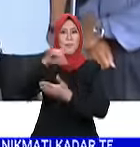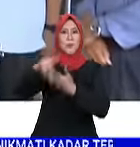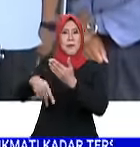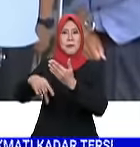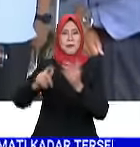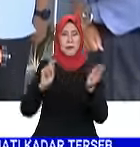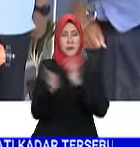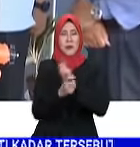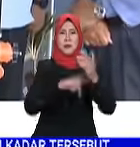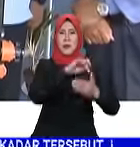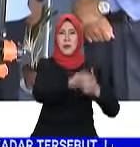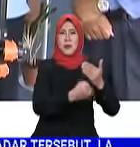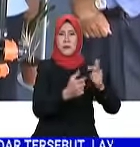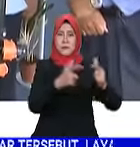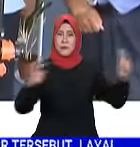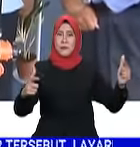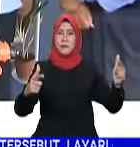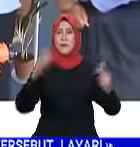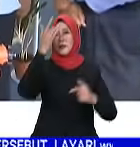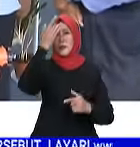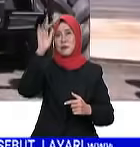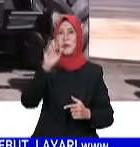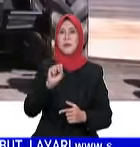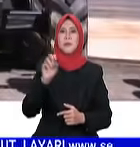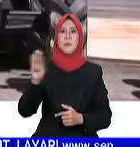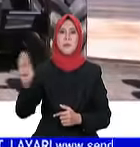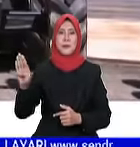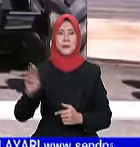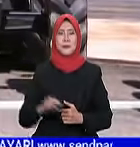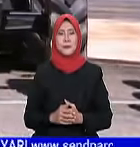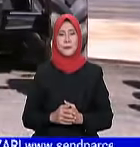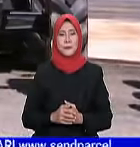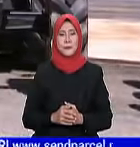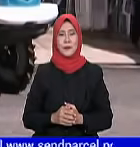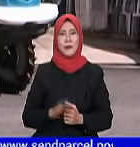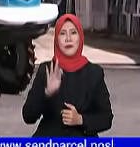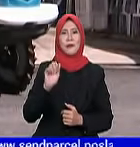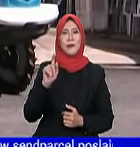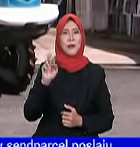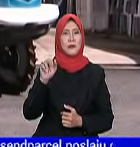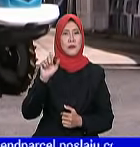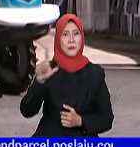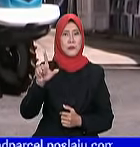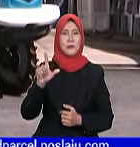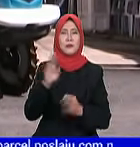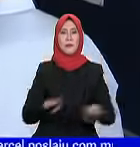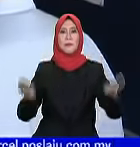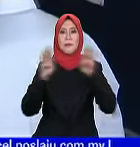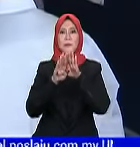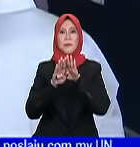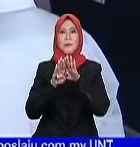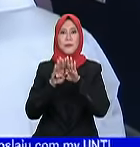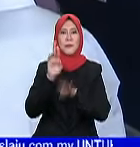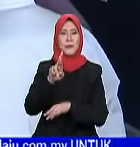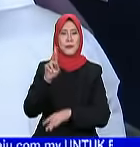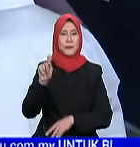projek Smart Sawah Berskala Besar atau Smart SBB. Fakhrul Razi Ismail, Berita